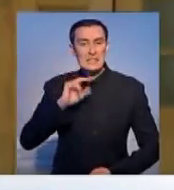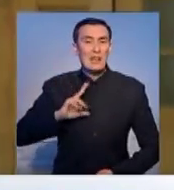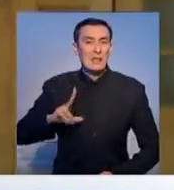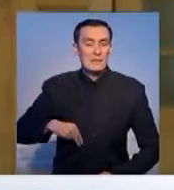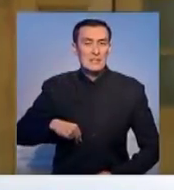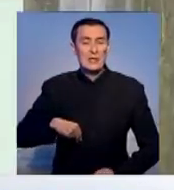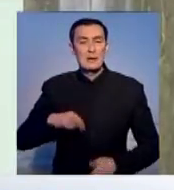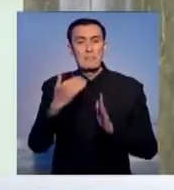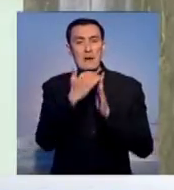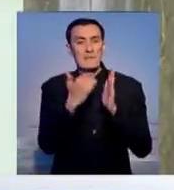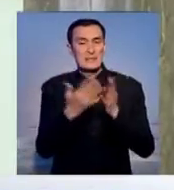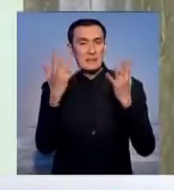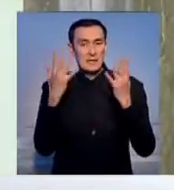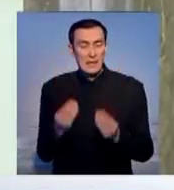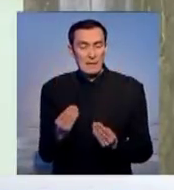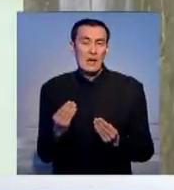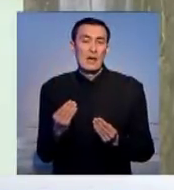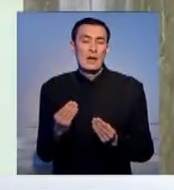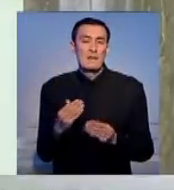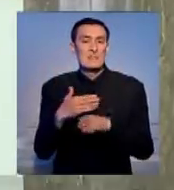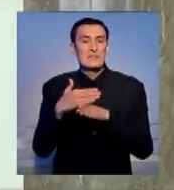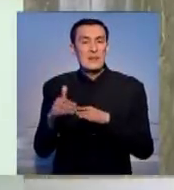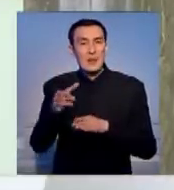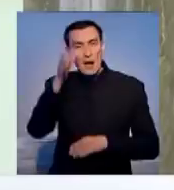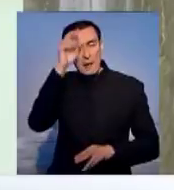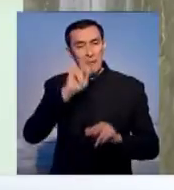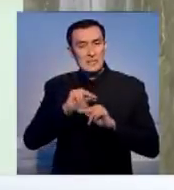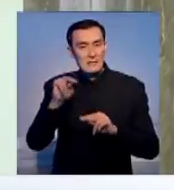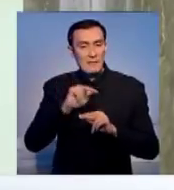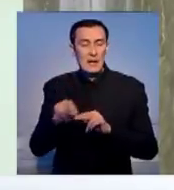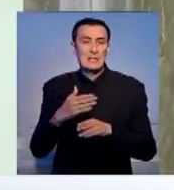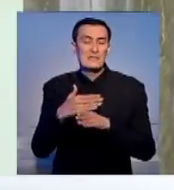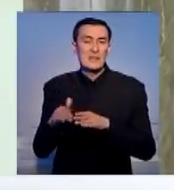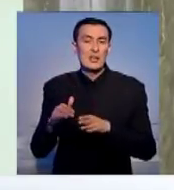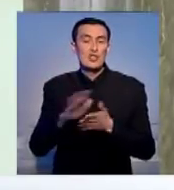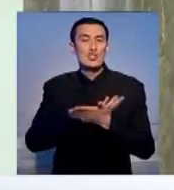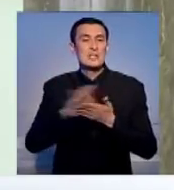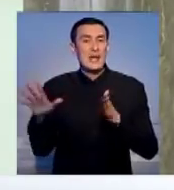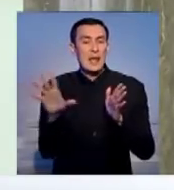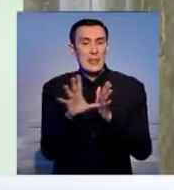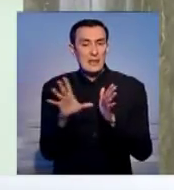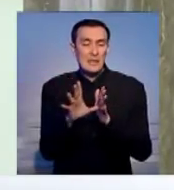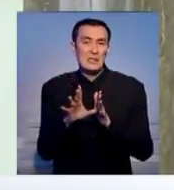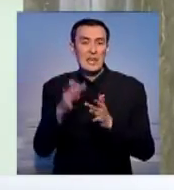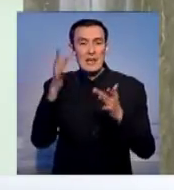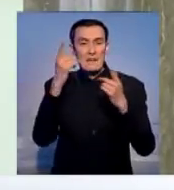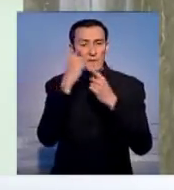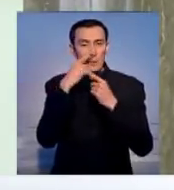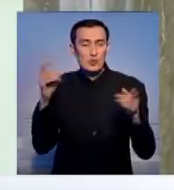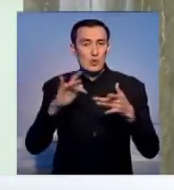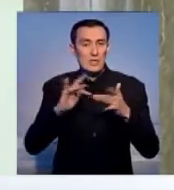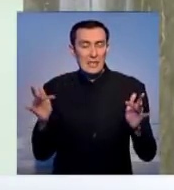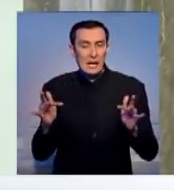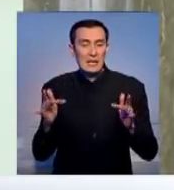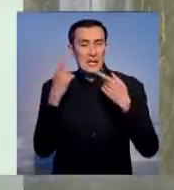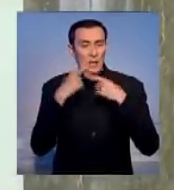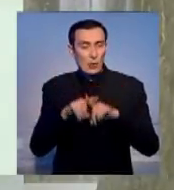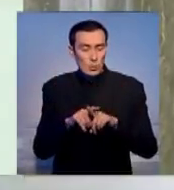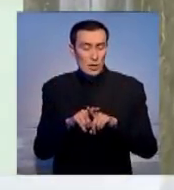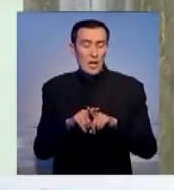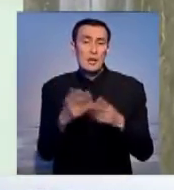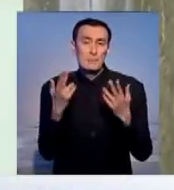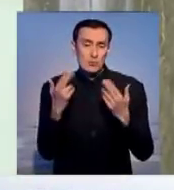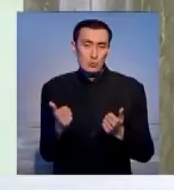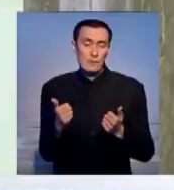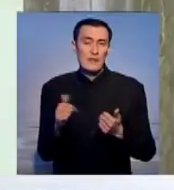казахстанско-латвийской повестки дня. Отношения в сфере образования, в сфере развития зеленых технологий, информационных технологий, то есть,